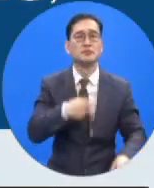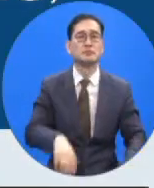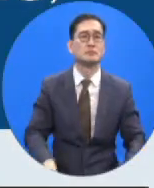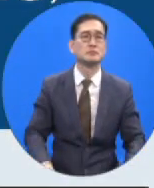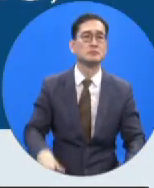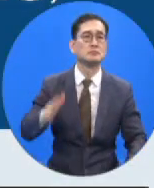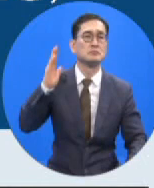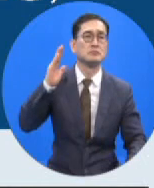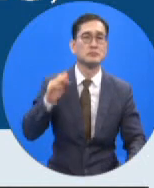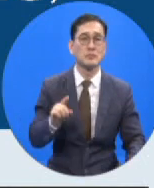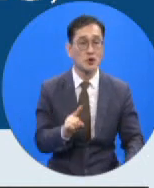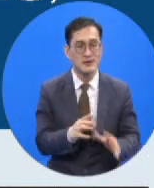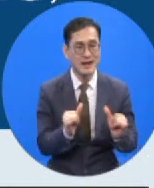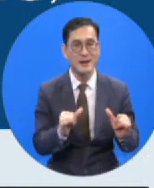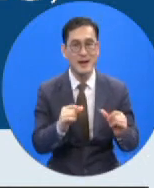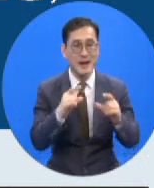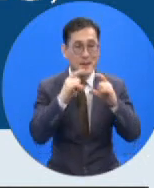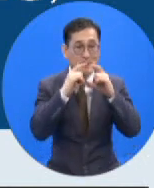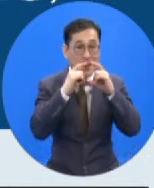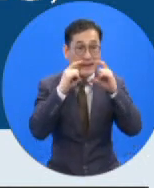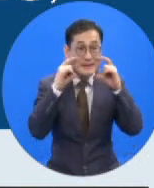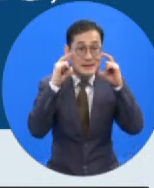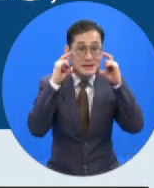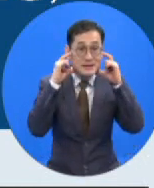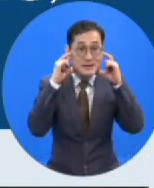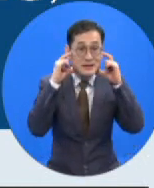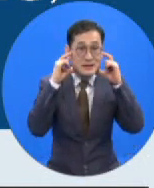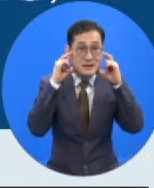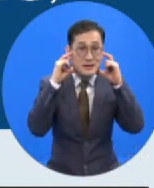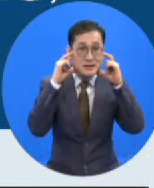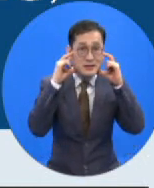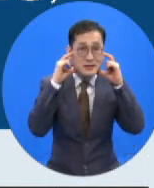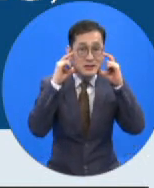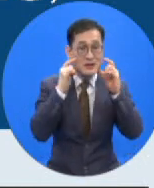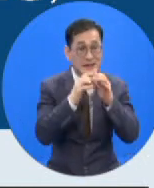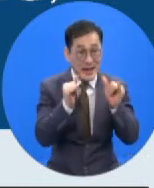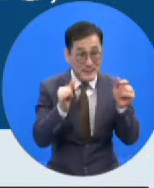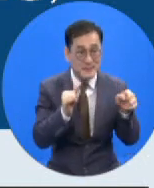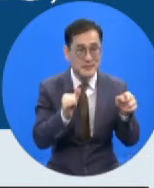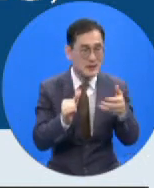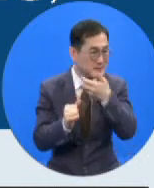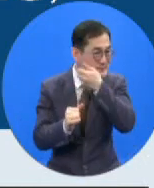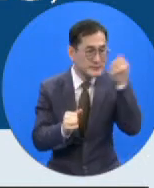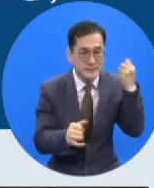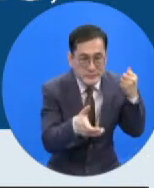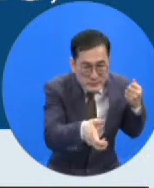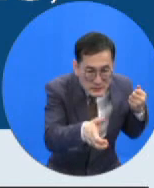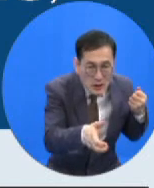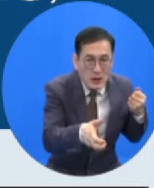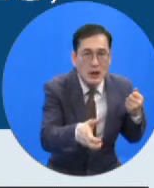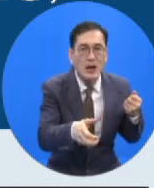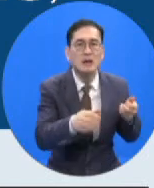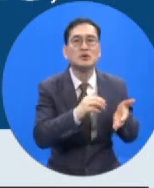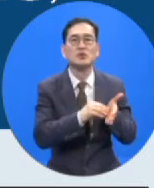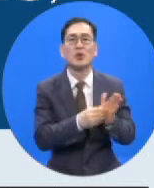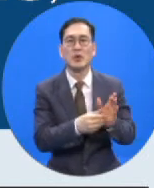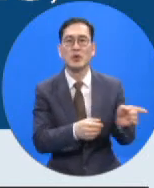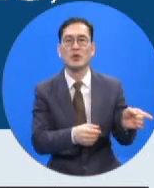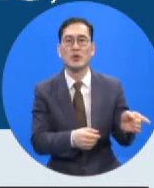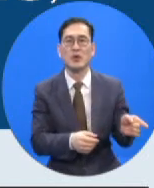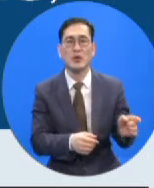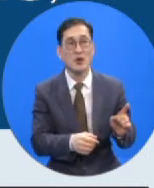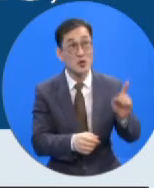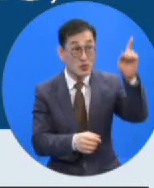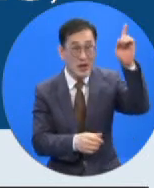거라고 보니까 맛이 쓰고 있다가 싸려고 걷고 도 압수하고 이거요 이런 얘기가 지금 예의가 아닐 수도 있거든요 윗분 접해 좀 이런거 달